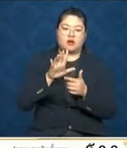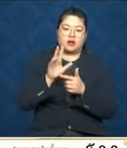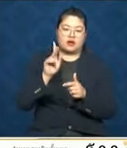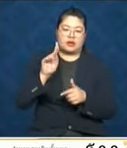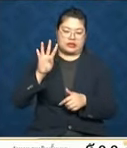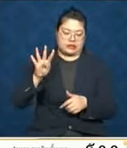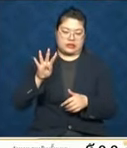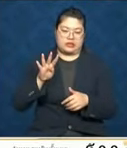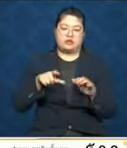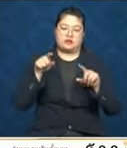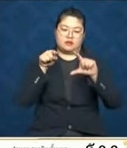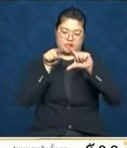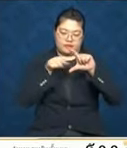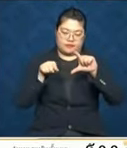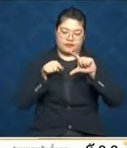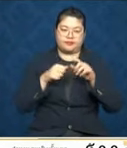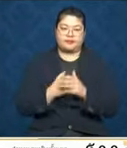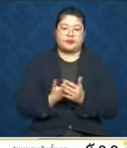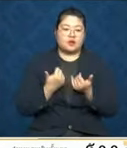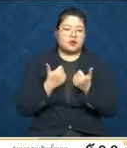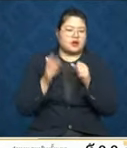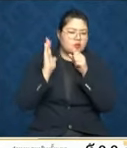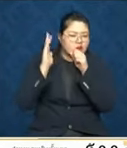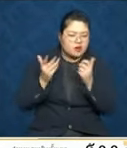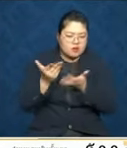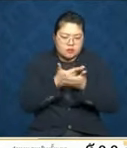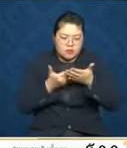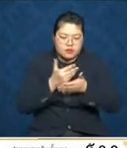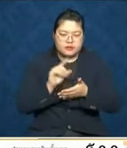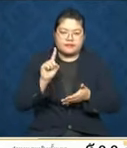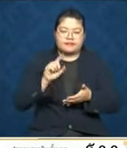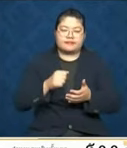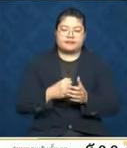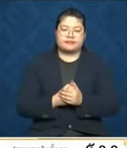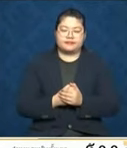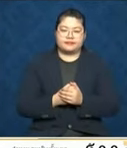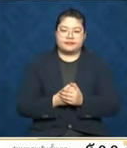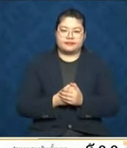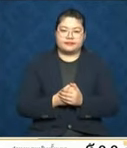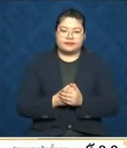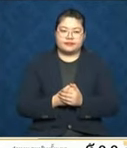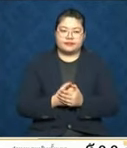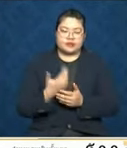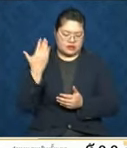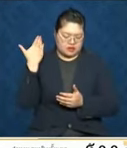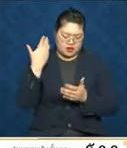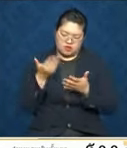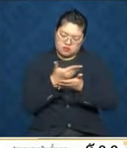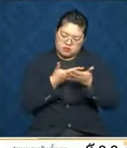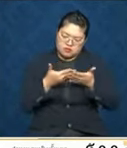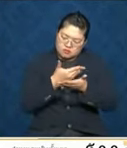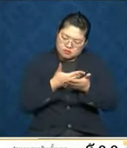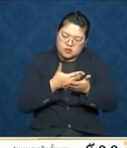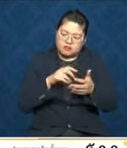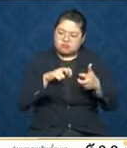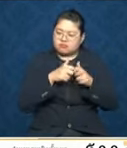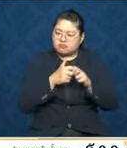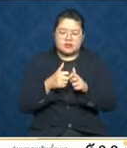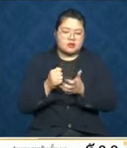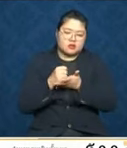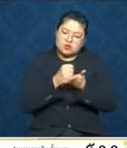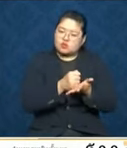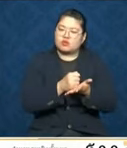ครับวันนี้ผมมีเรื่องปรึกษาหารือว่าเรื่องที่ปรึกษาหารือไปยังไม่ค่อยได้รับการแก้ไข